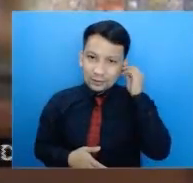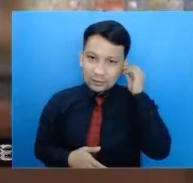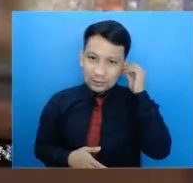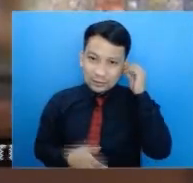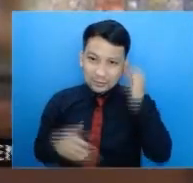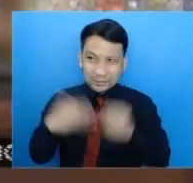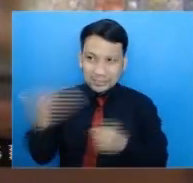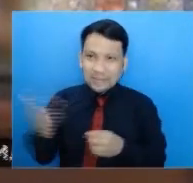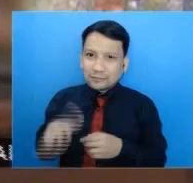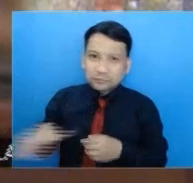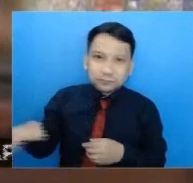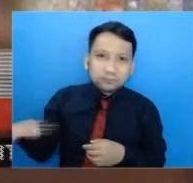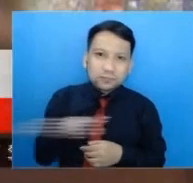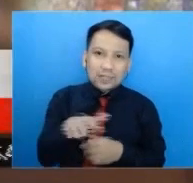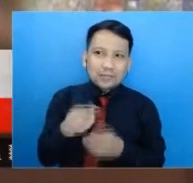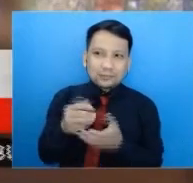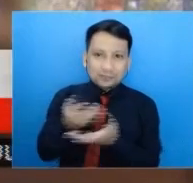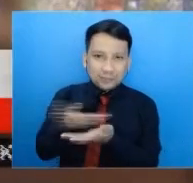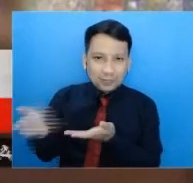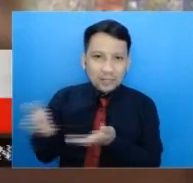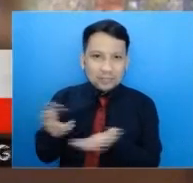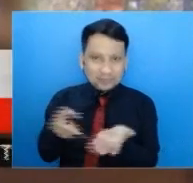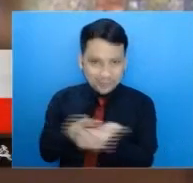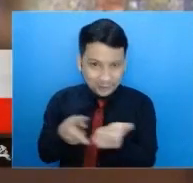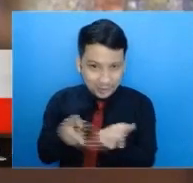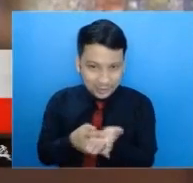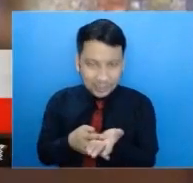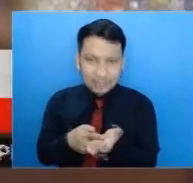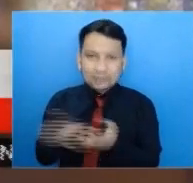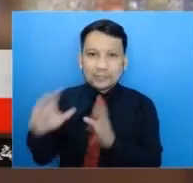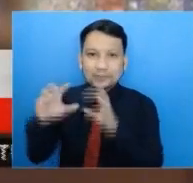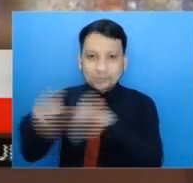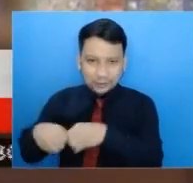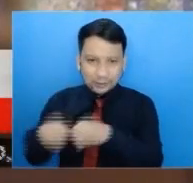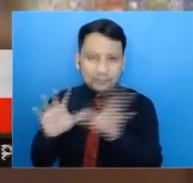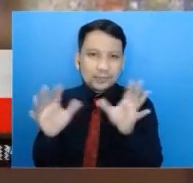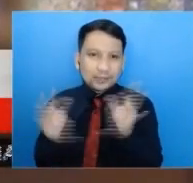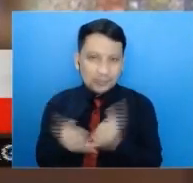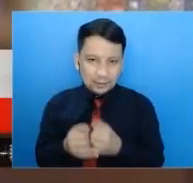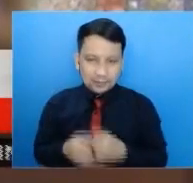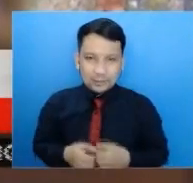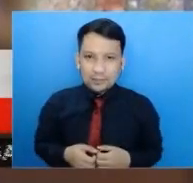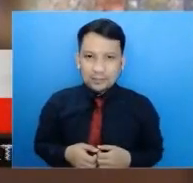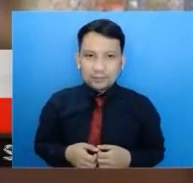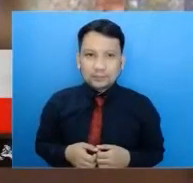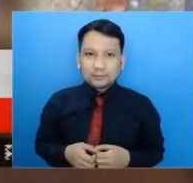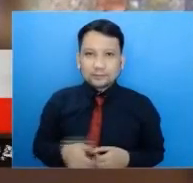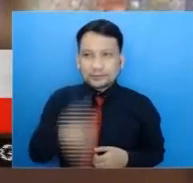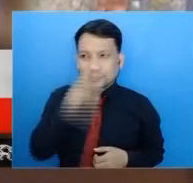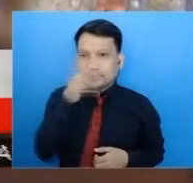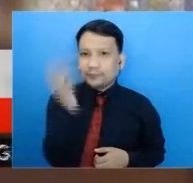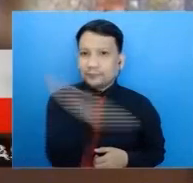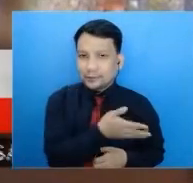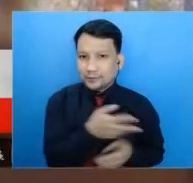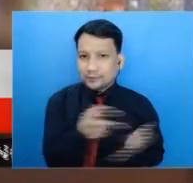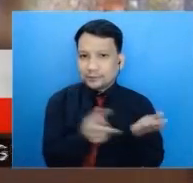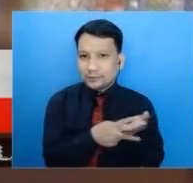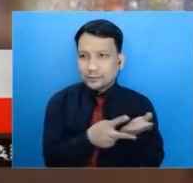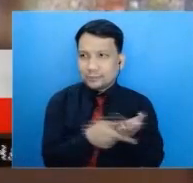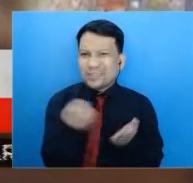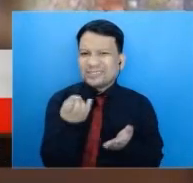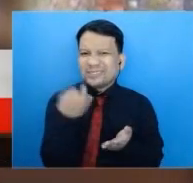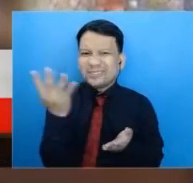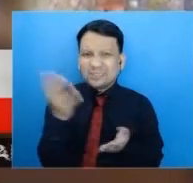po tinitikitan pag nahuli po ng barangay, natitikita naman po sila. Sinasawalang bahala lang nila yung ticket. Mga nakailang ticket na po ang mga magulang